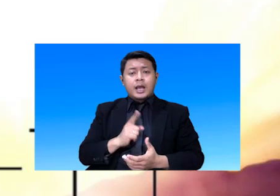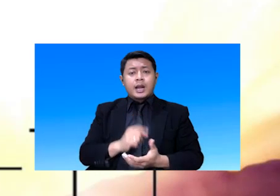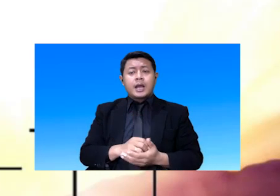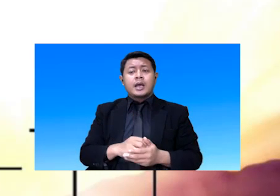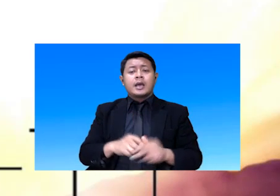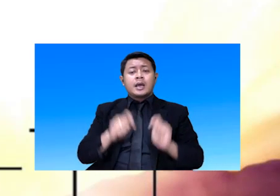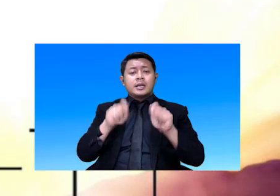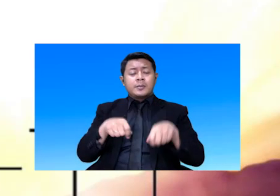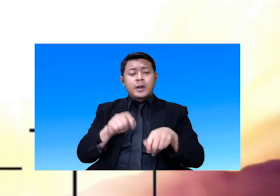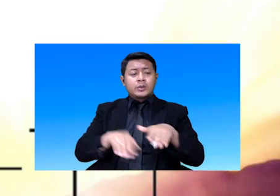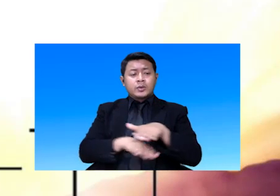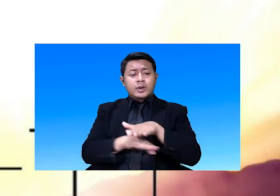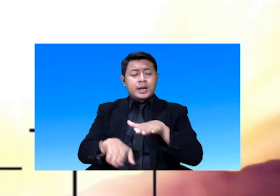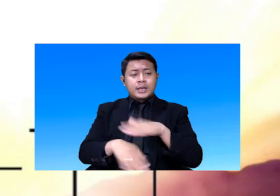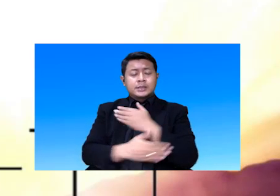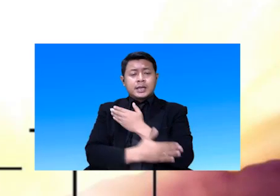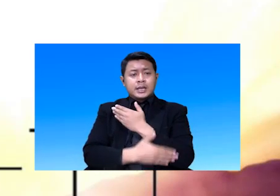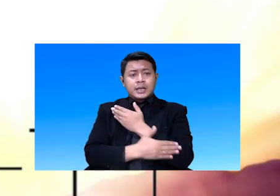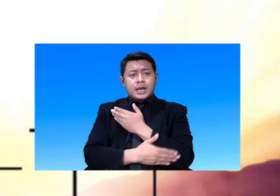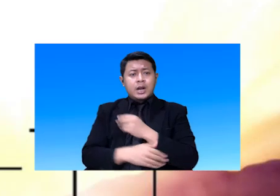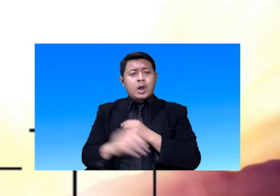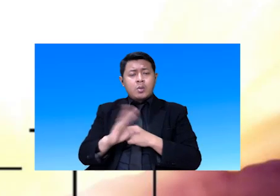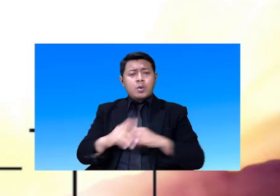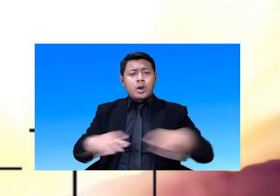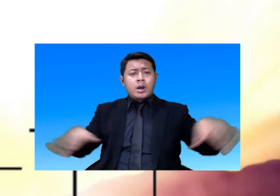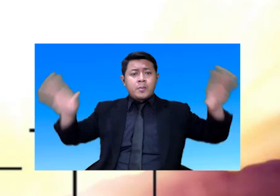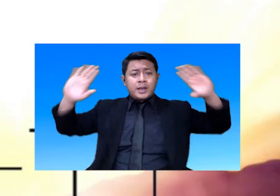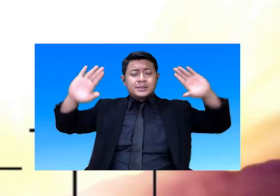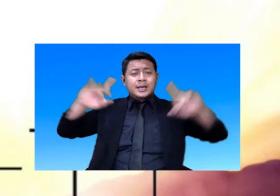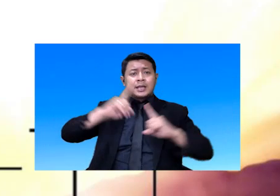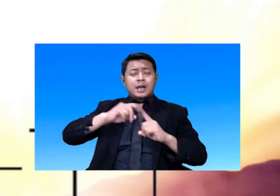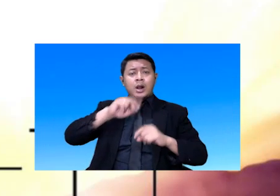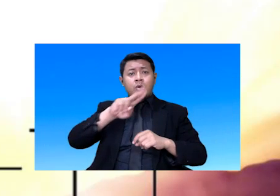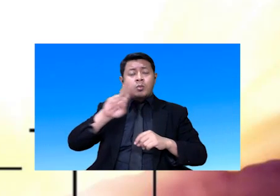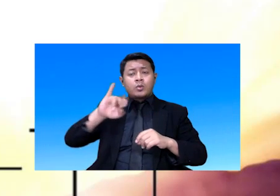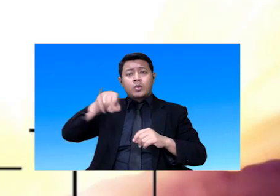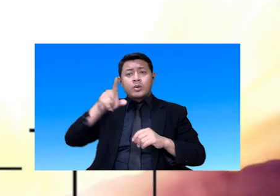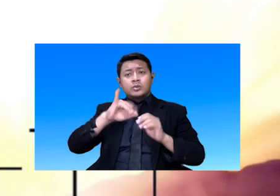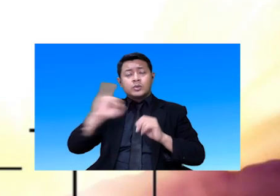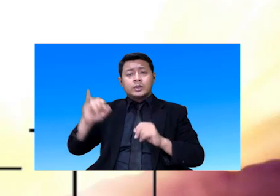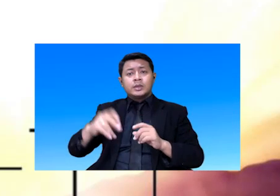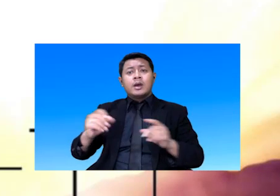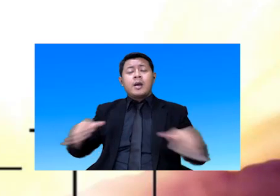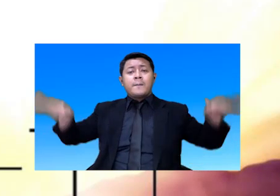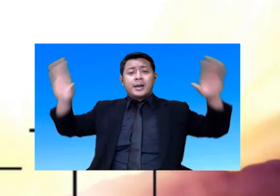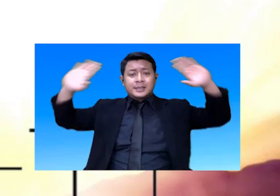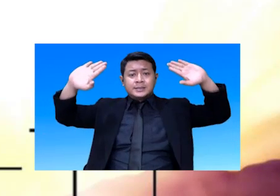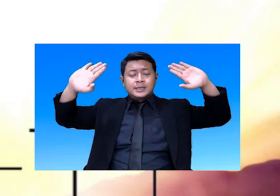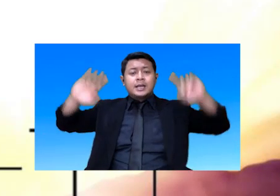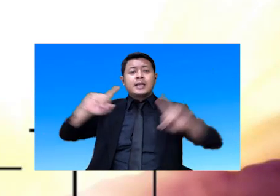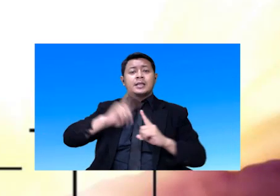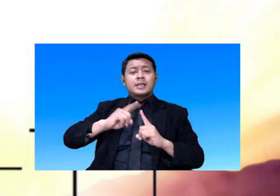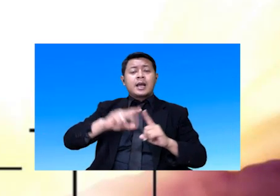yang dipakai sebagai landasan negara bukan Pancasila tanggal 22 Juni, tetapi Pancasila